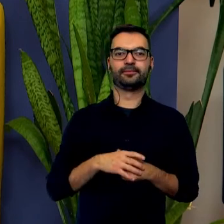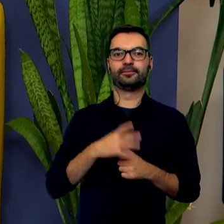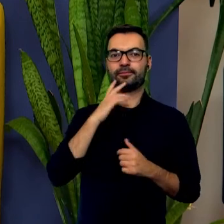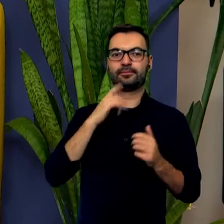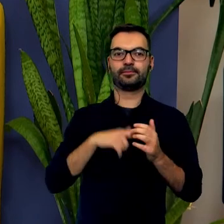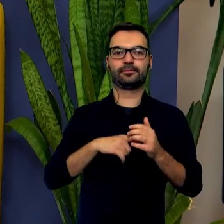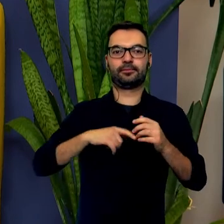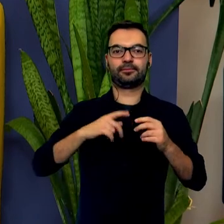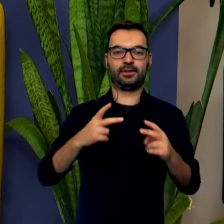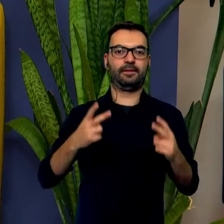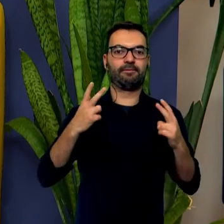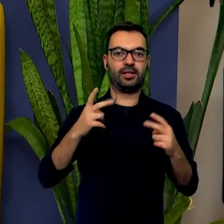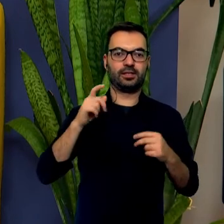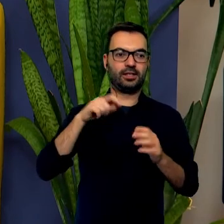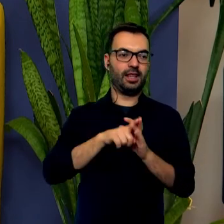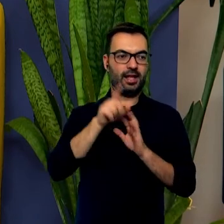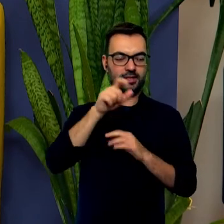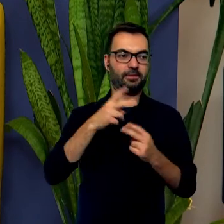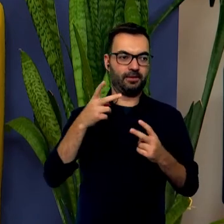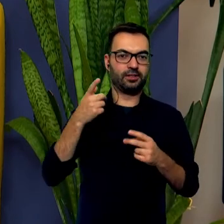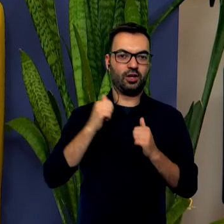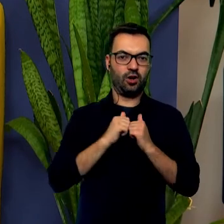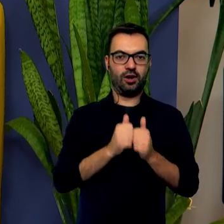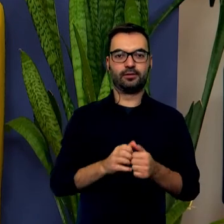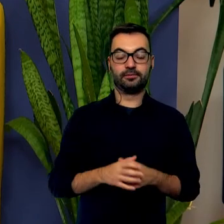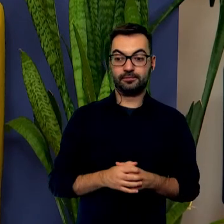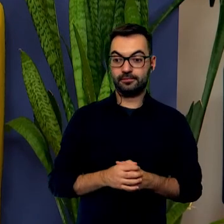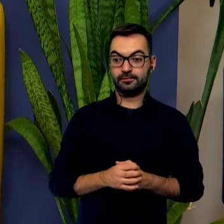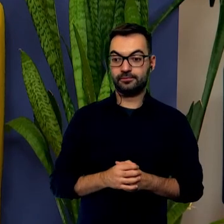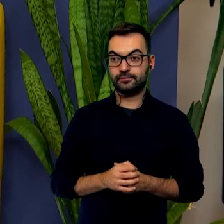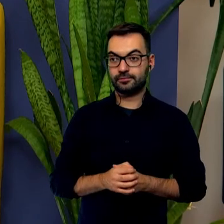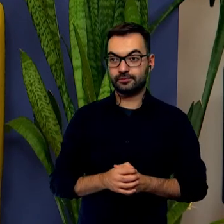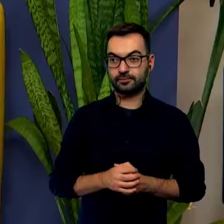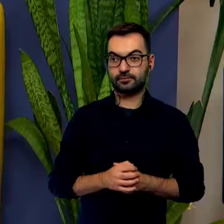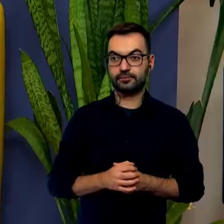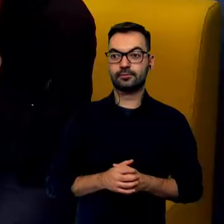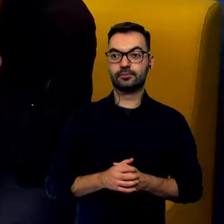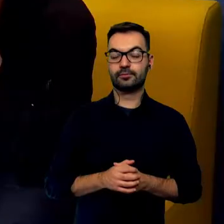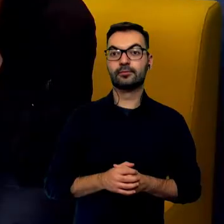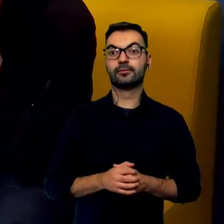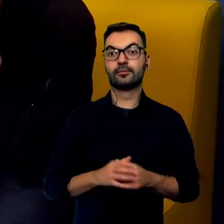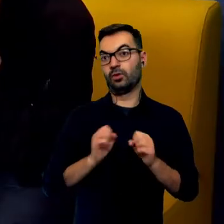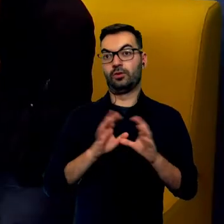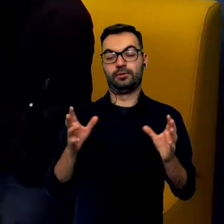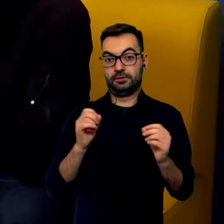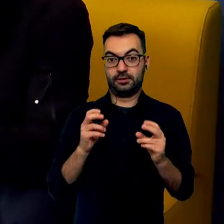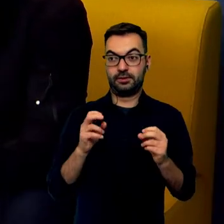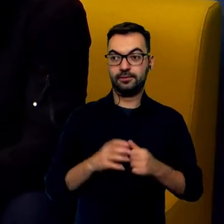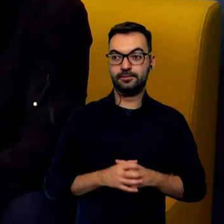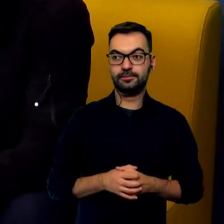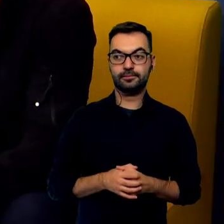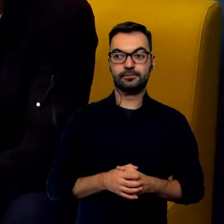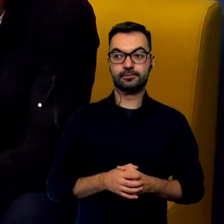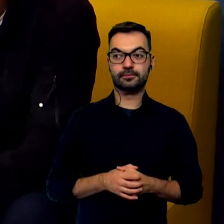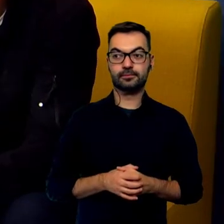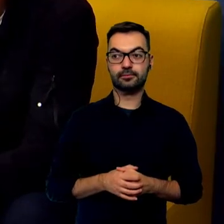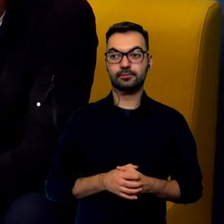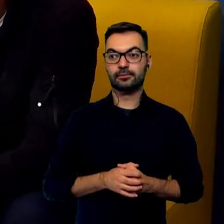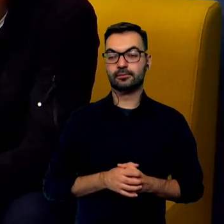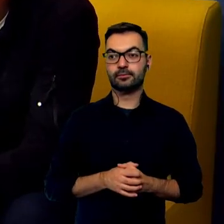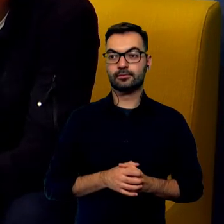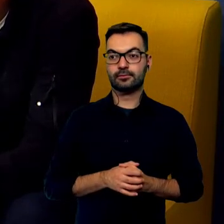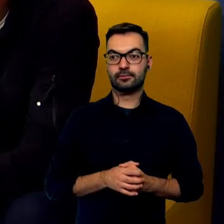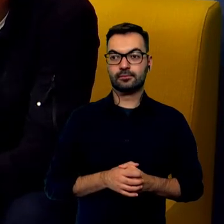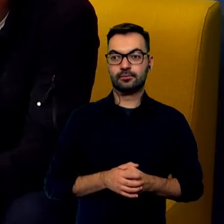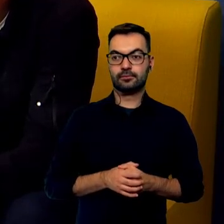o tym, że to jest rzeczywiście bardzo ważna dla ciebie rola. To oczywiście, tak. Myślę, że to już się